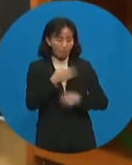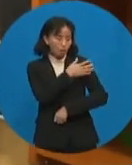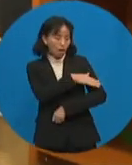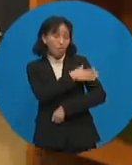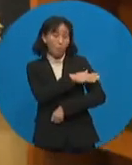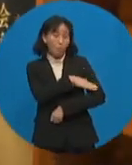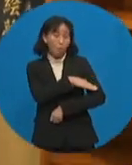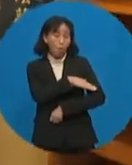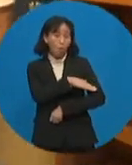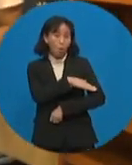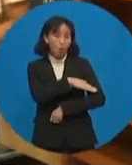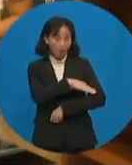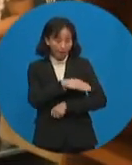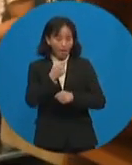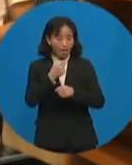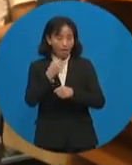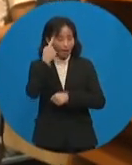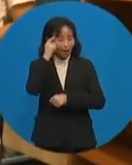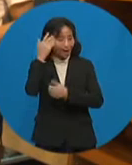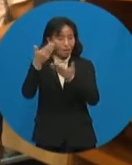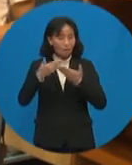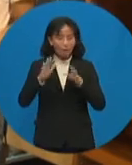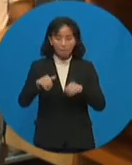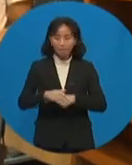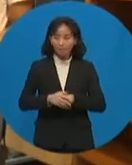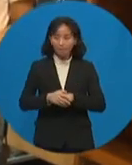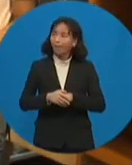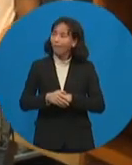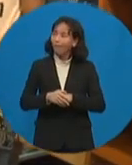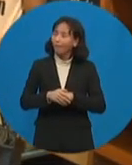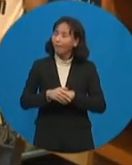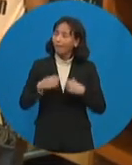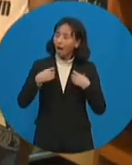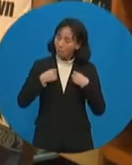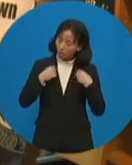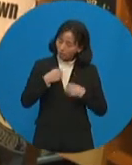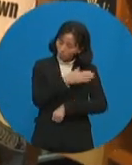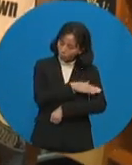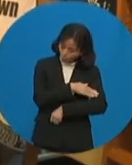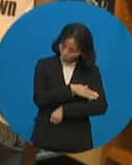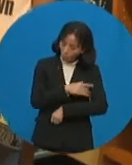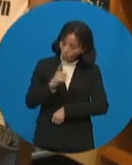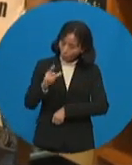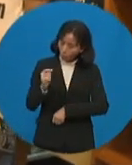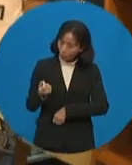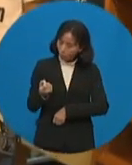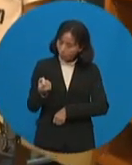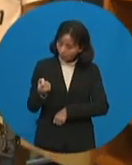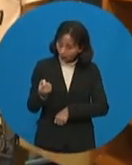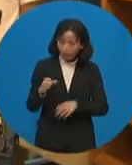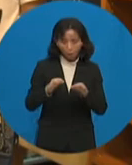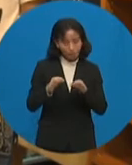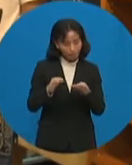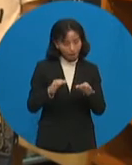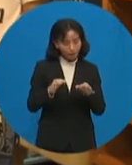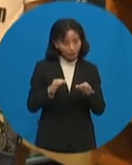ですが、 ここもんじゃ屋さんでアパレルブランドさんにプロデュースをしてもらっている、は